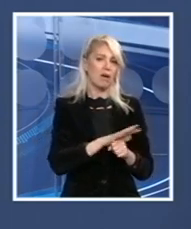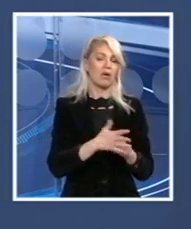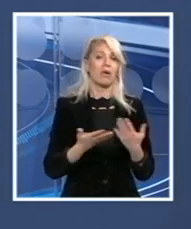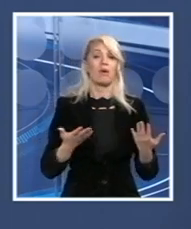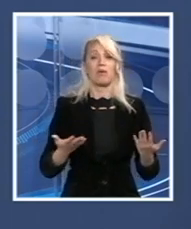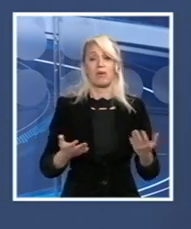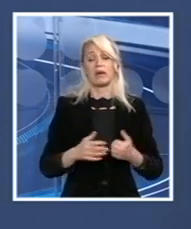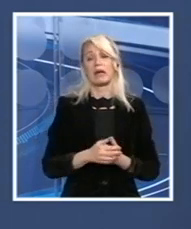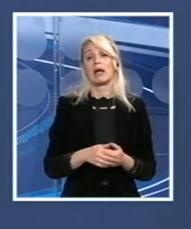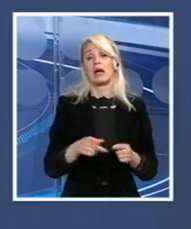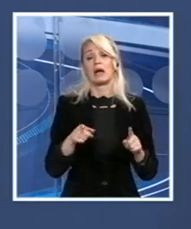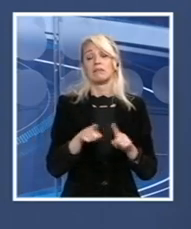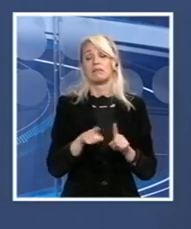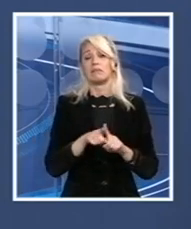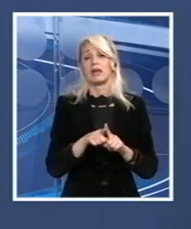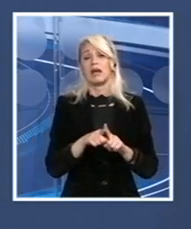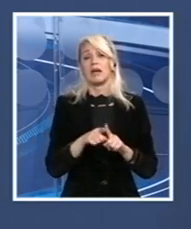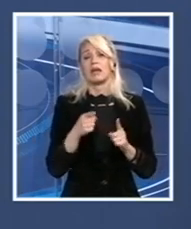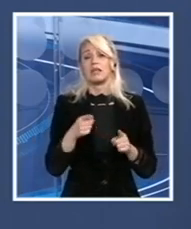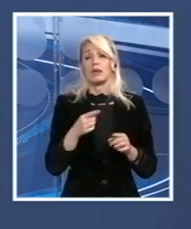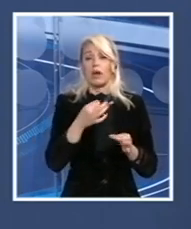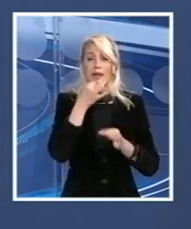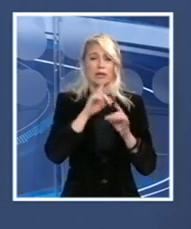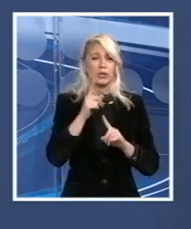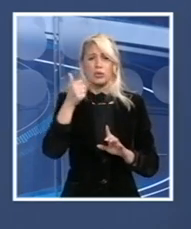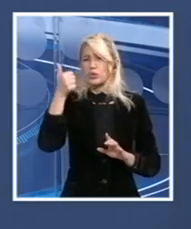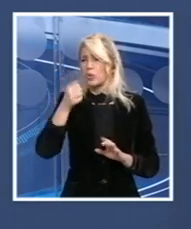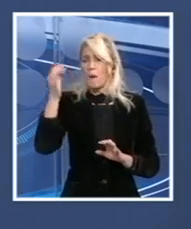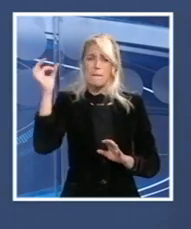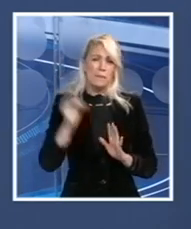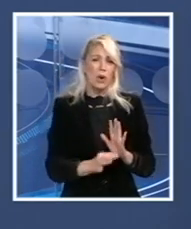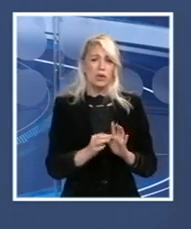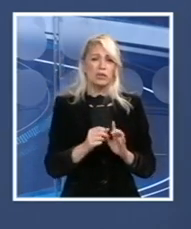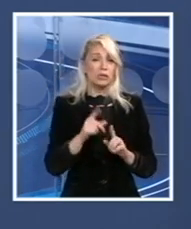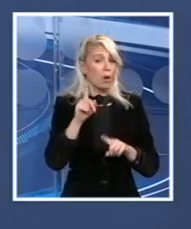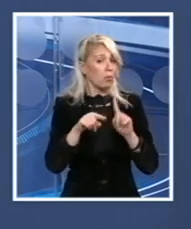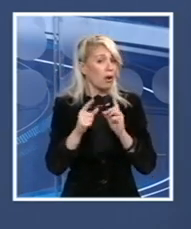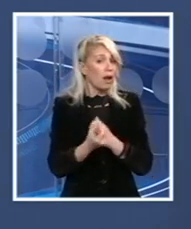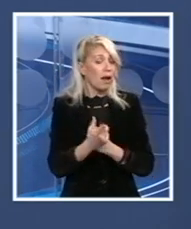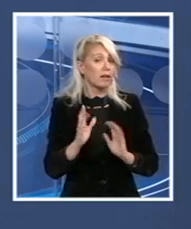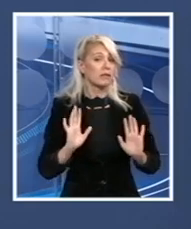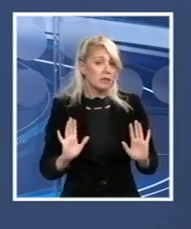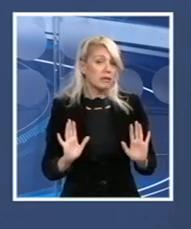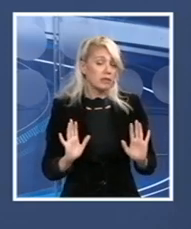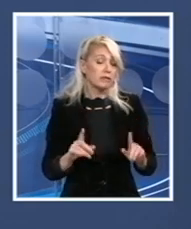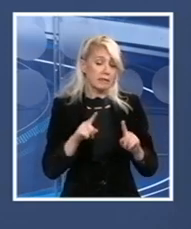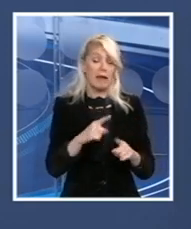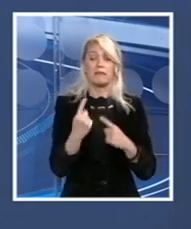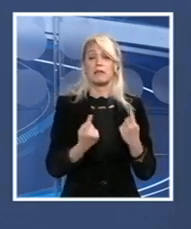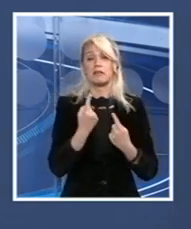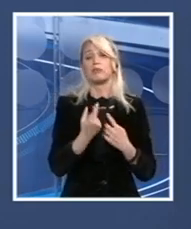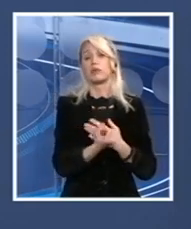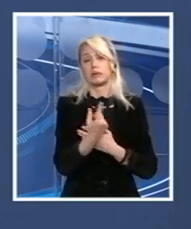testovi koji nisu validni 100%, ko što ovde jeste slučaj, nažalost takve pojedinačne situacije